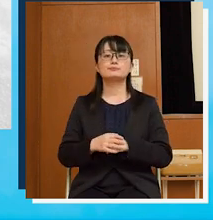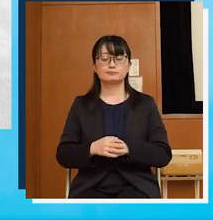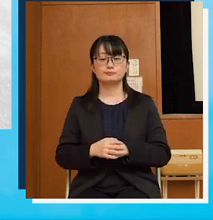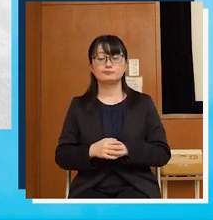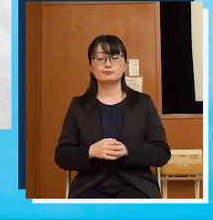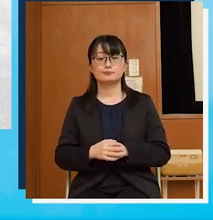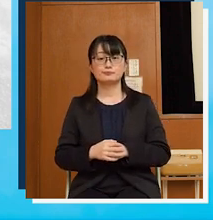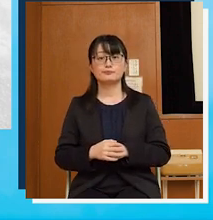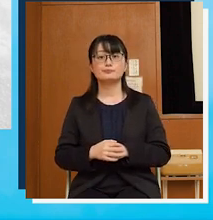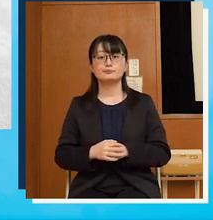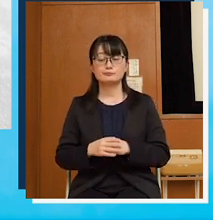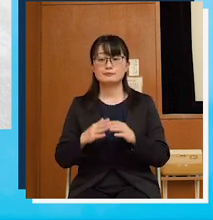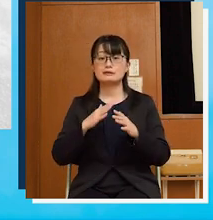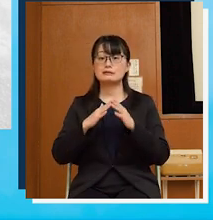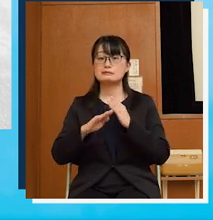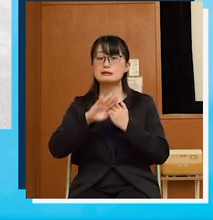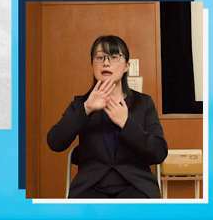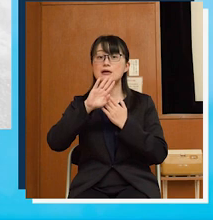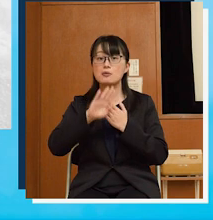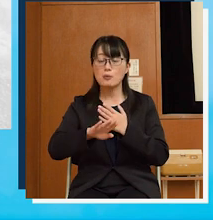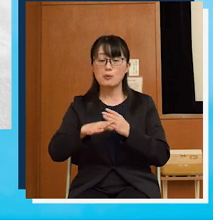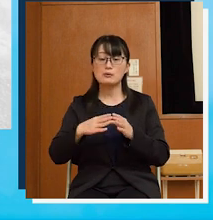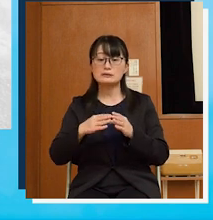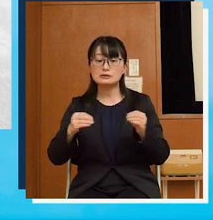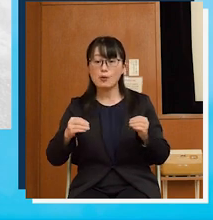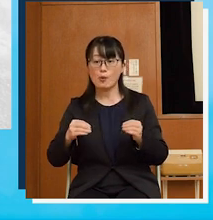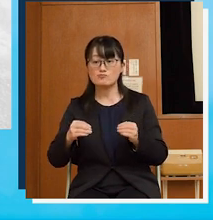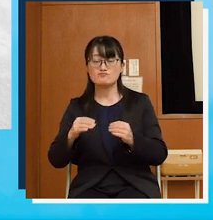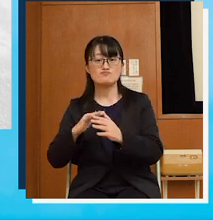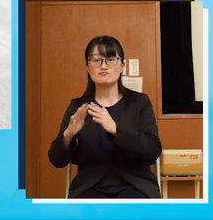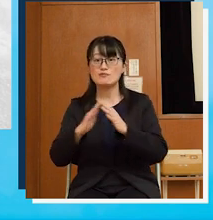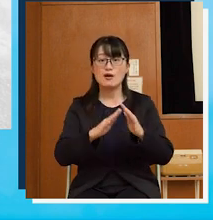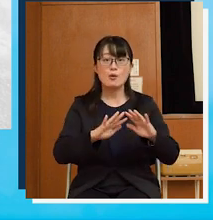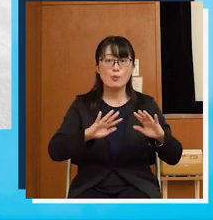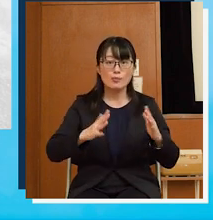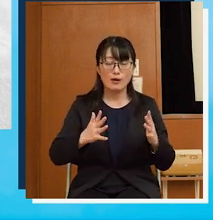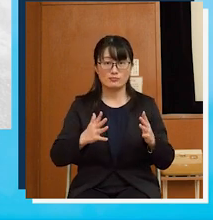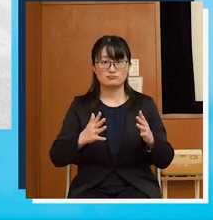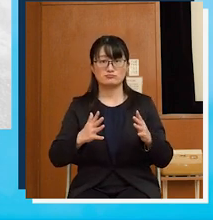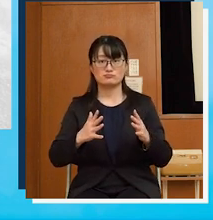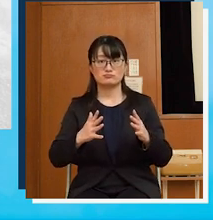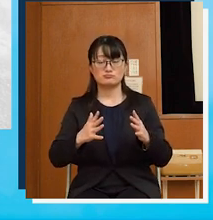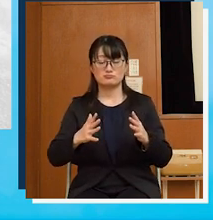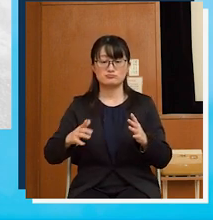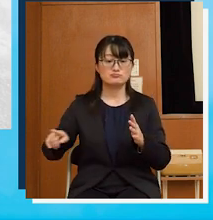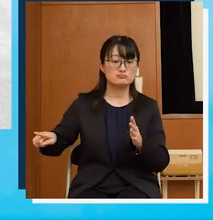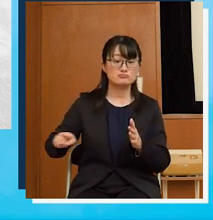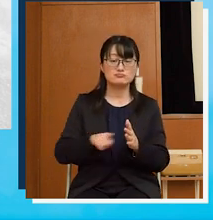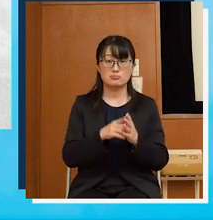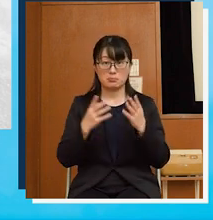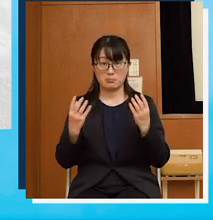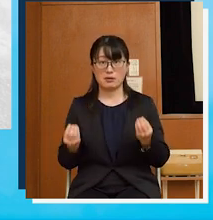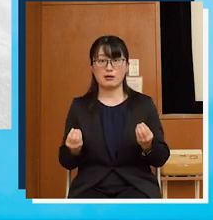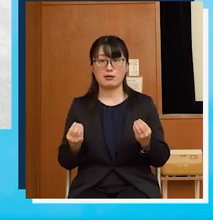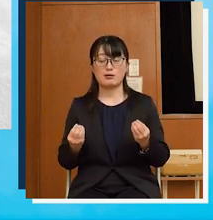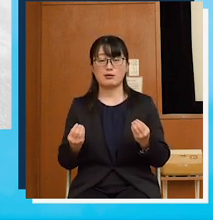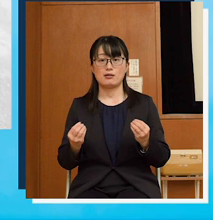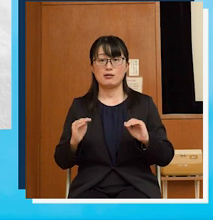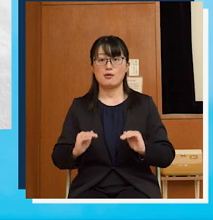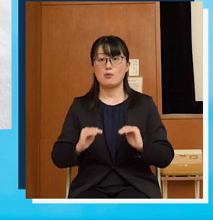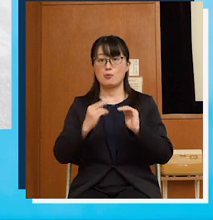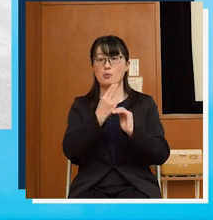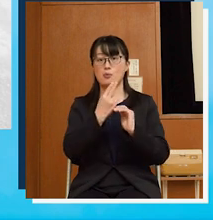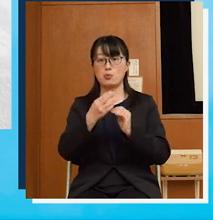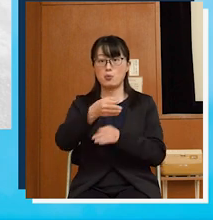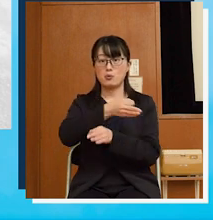戦後日本はのの国とも戦争せず戦者を1人も出さずにくことができましたとで高度経済成長を犯し